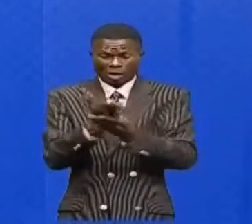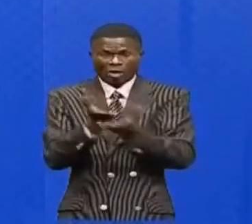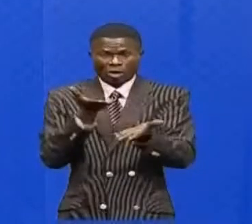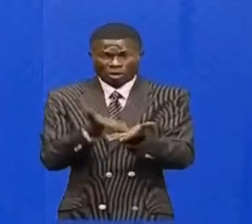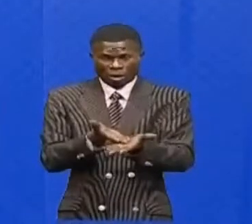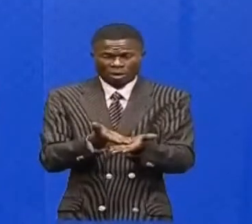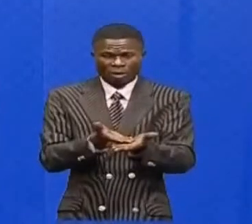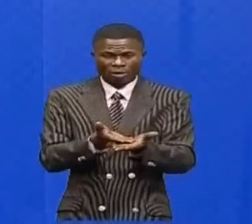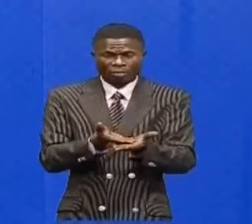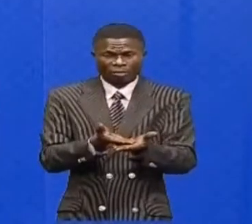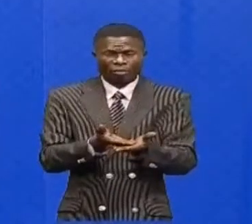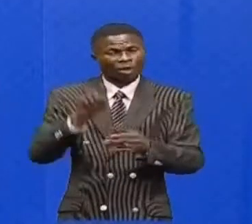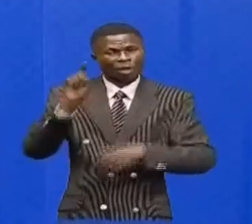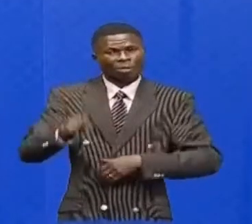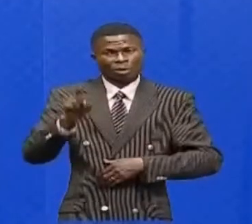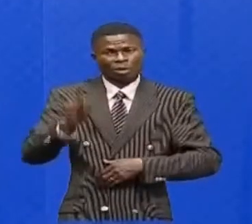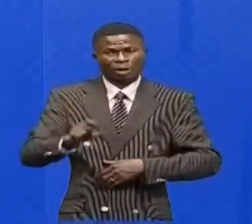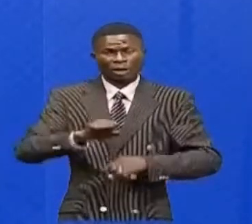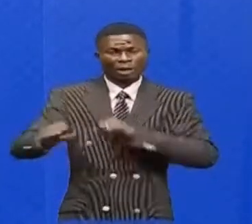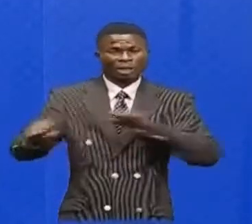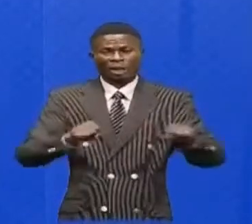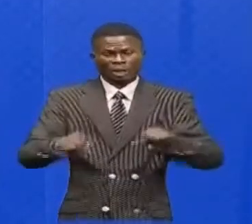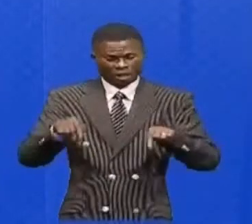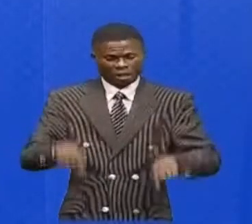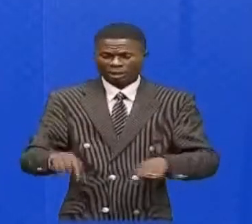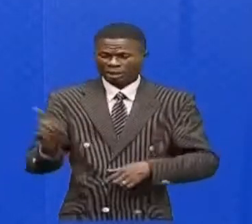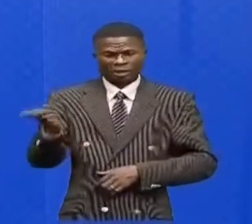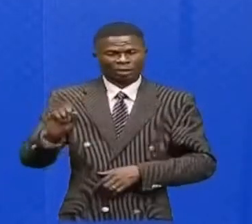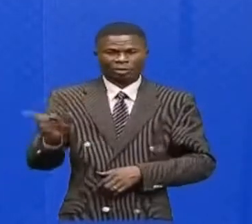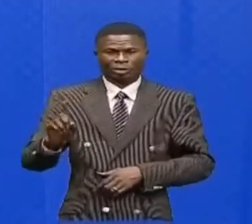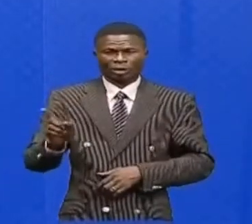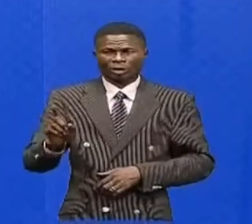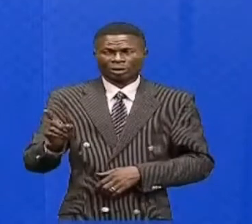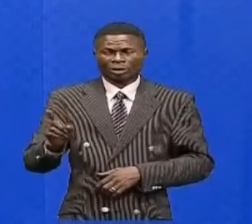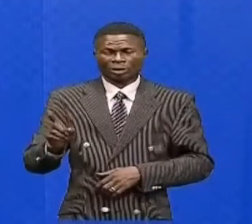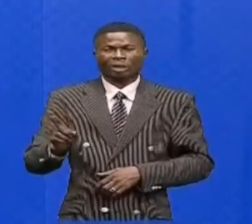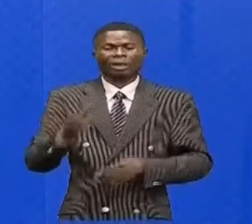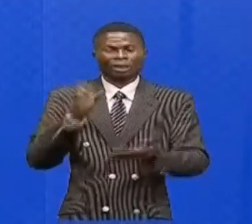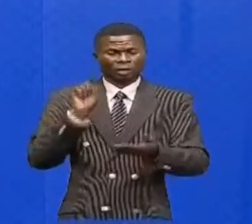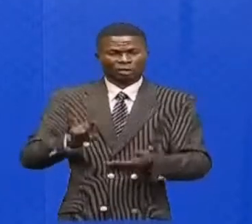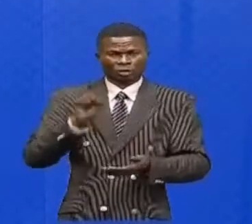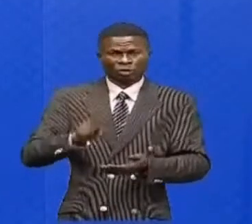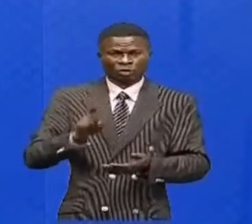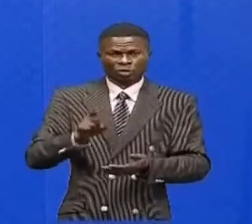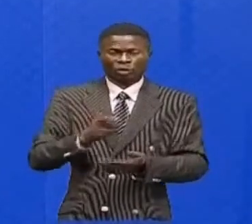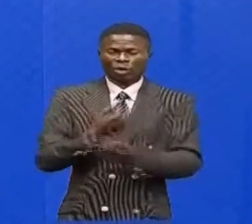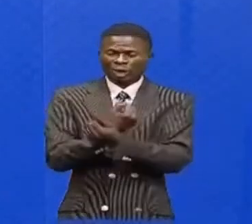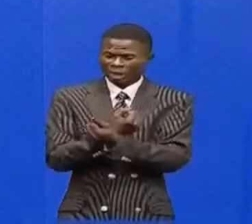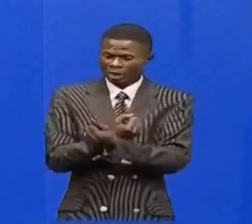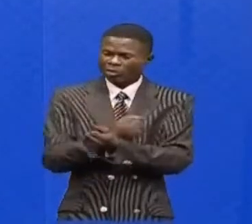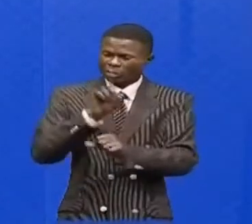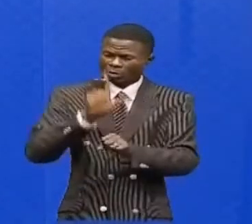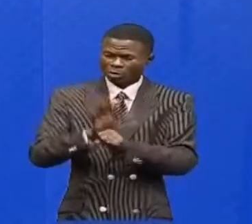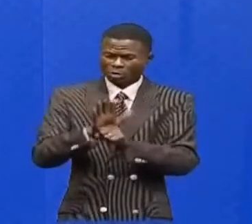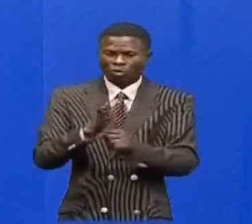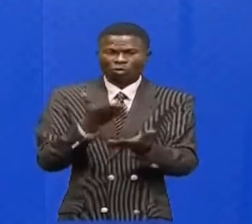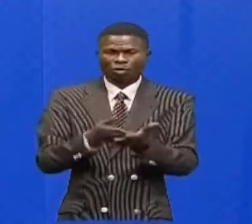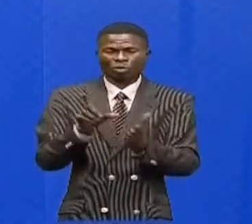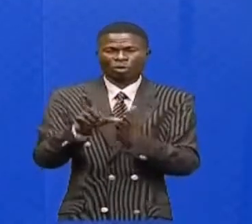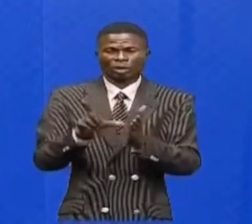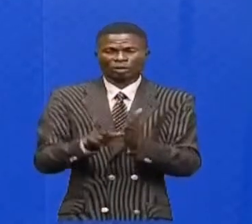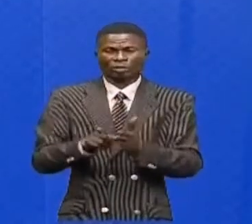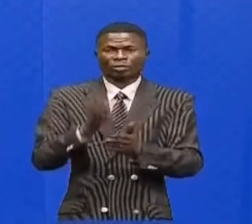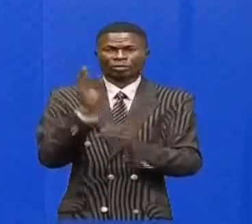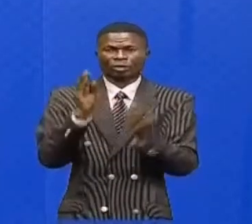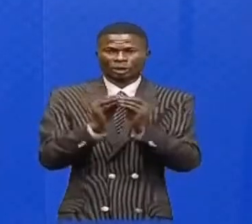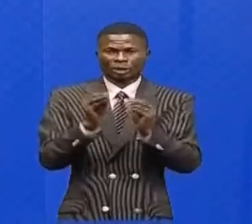complète n'a plus besoin d'un test PCR. Ceci doit être de stricte application. Le Conseil a